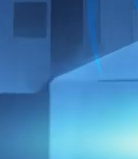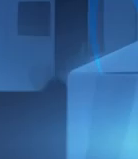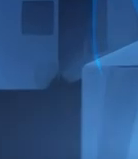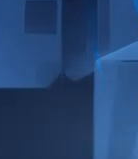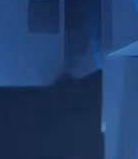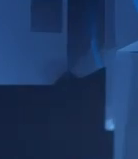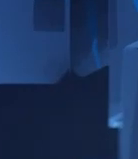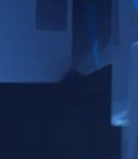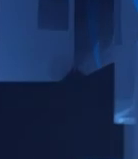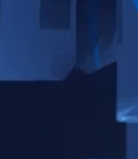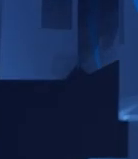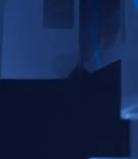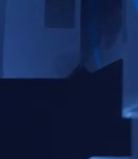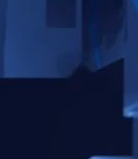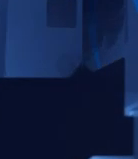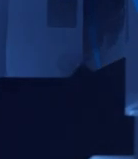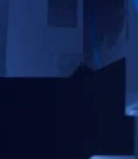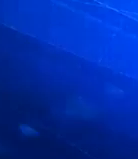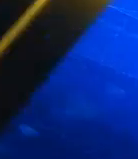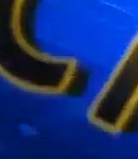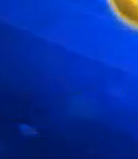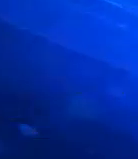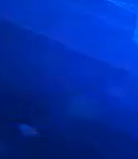арнасы, Талдықорған.